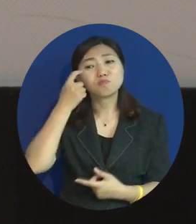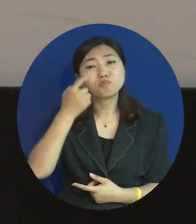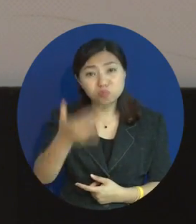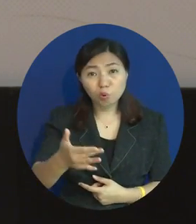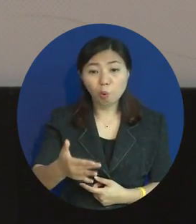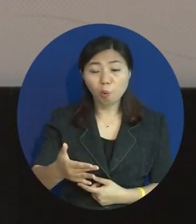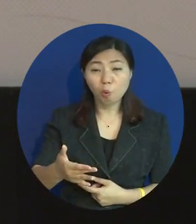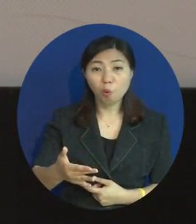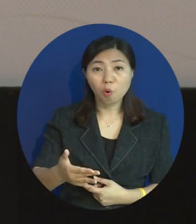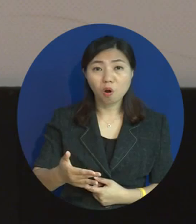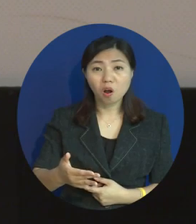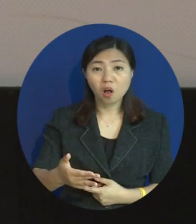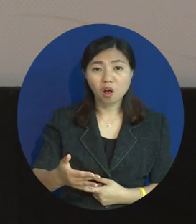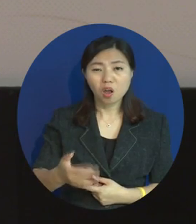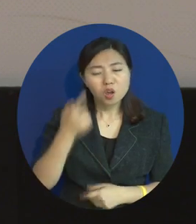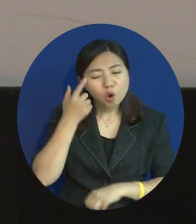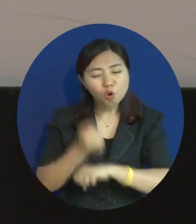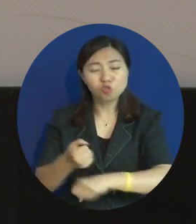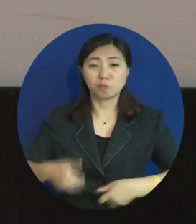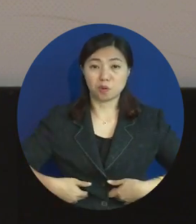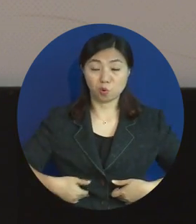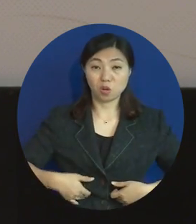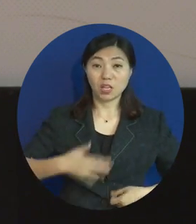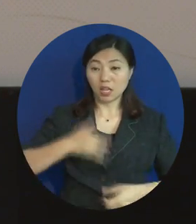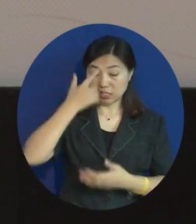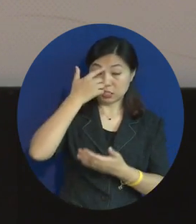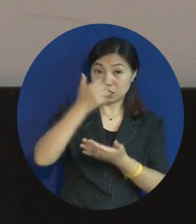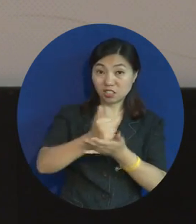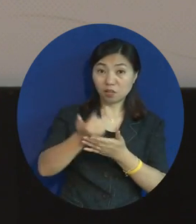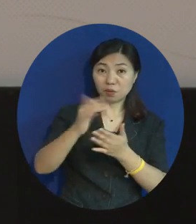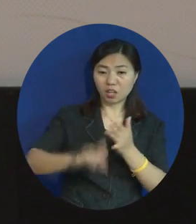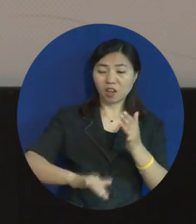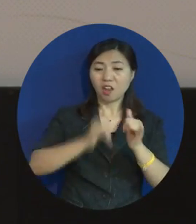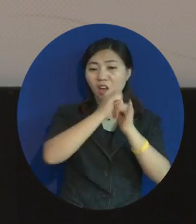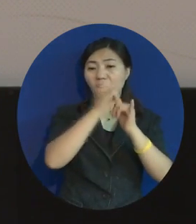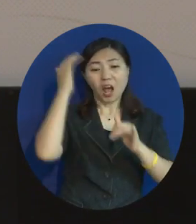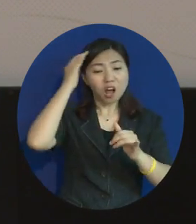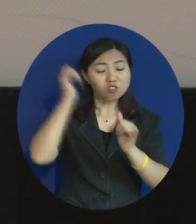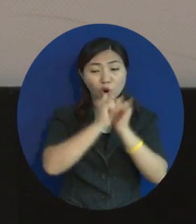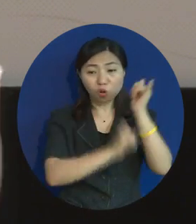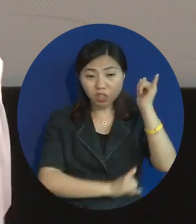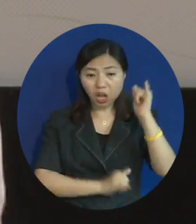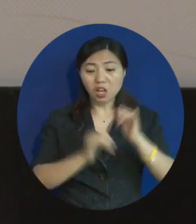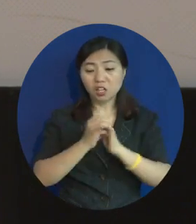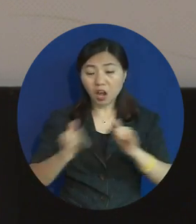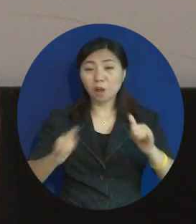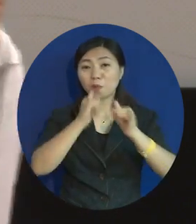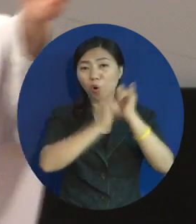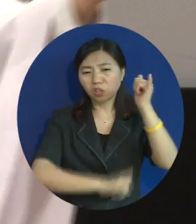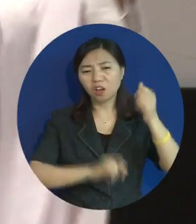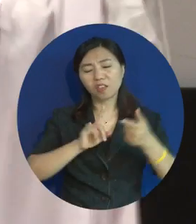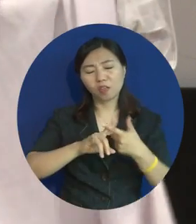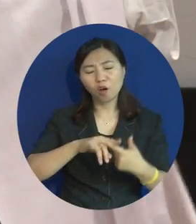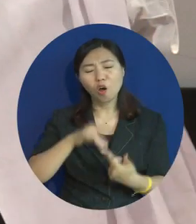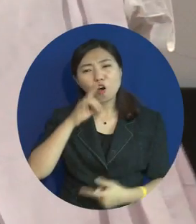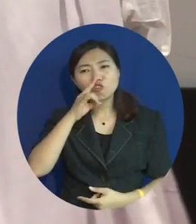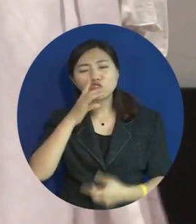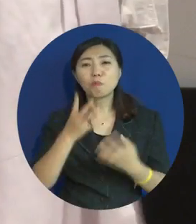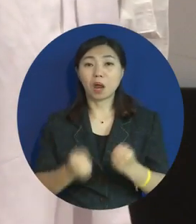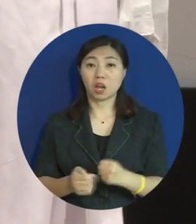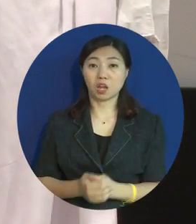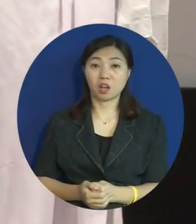스님인데도 인류 문화사에 대해서 궁금한 게 굉장히 많아요. 우리 역사에 대해서도. 그래서 여러분들 얼마 전에도